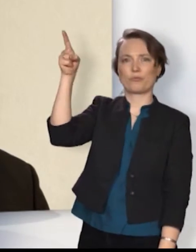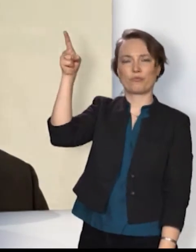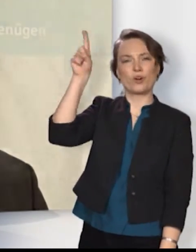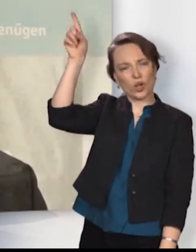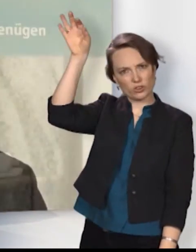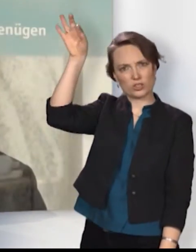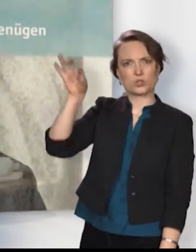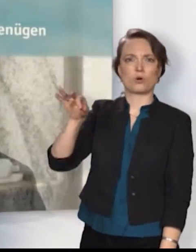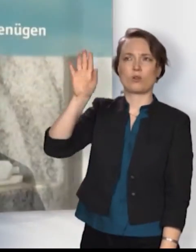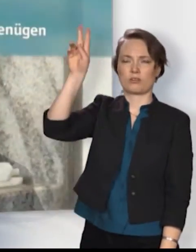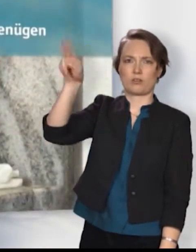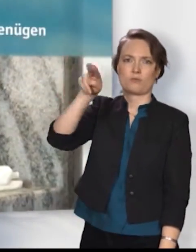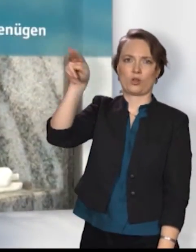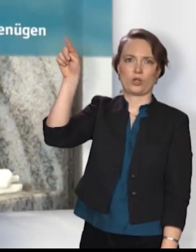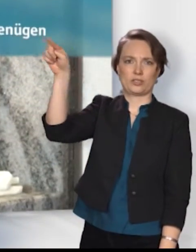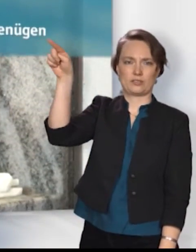Amen.